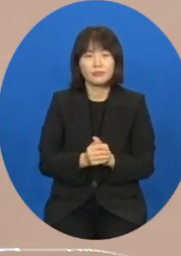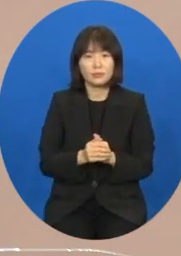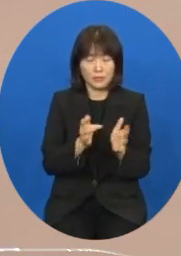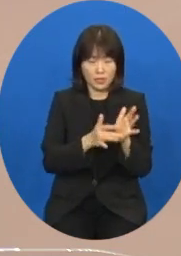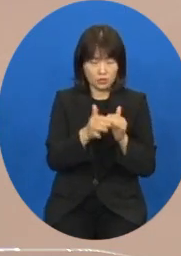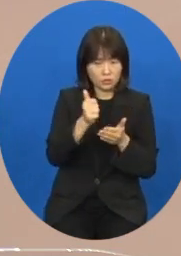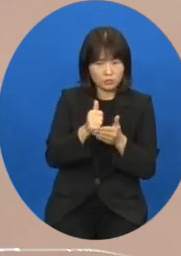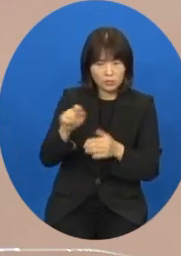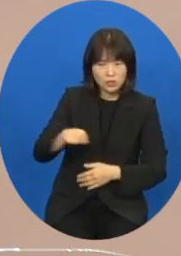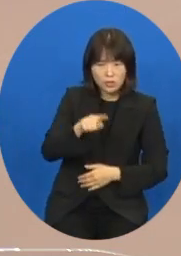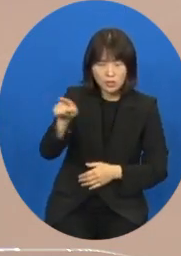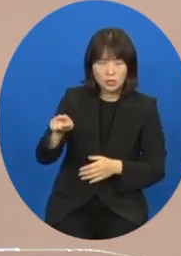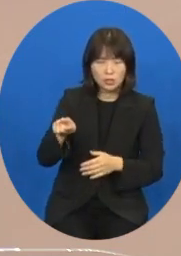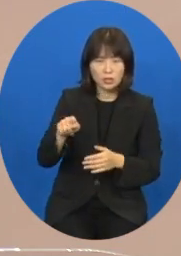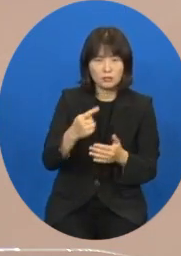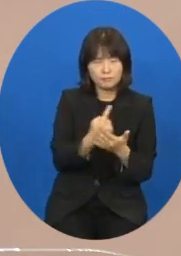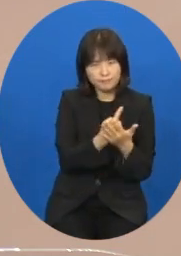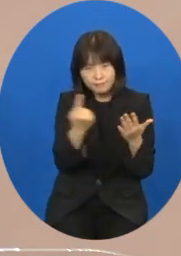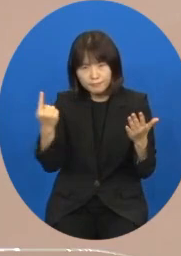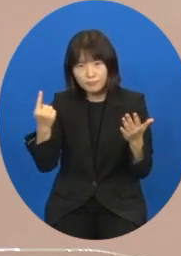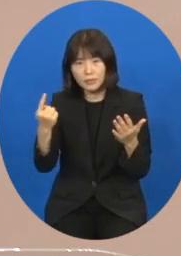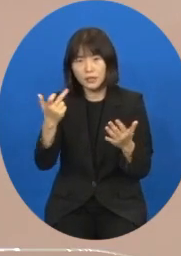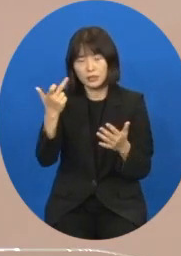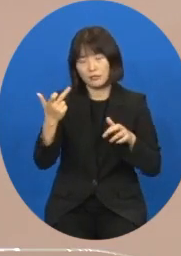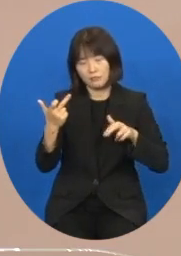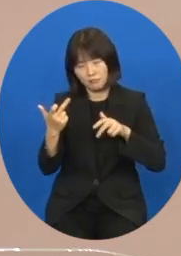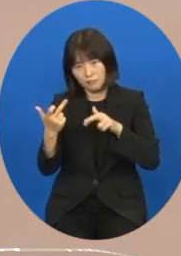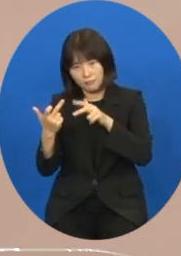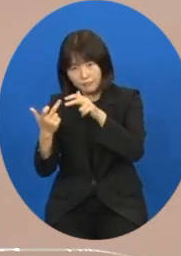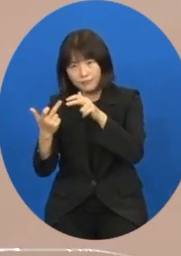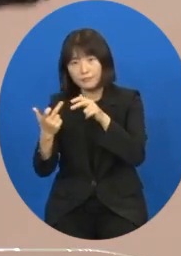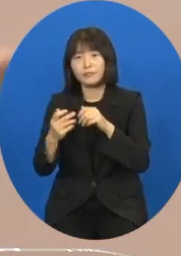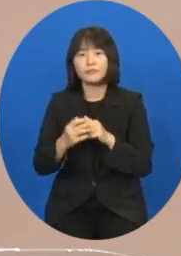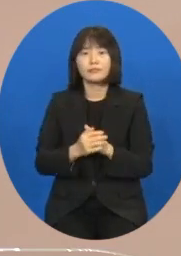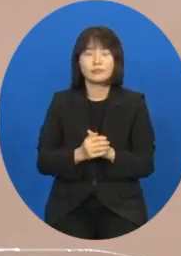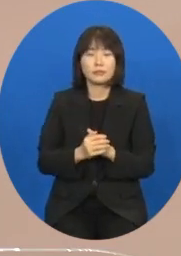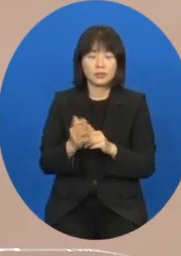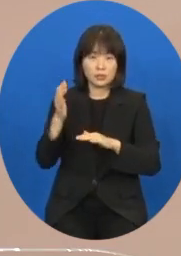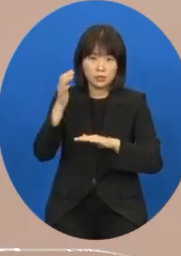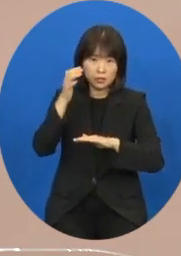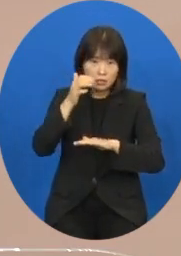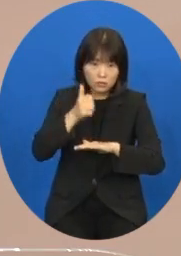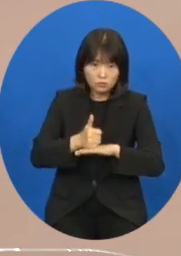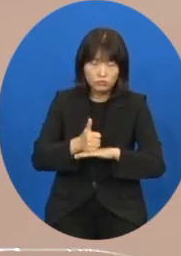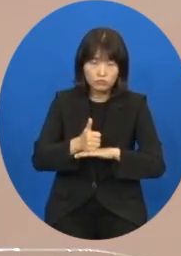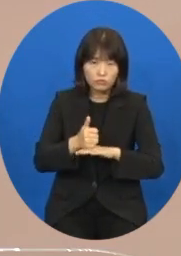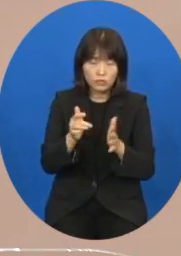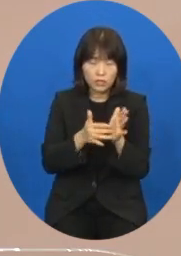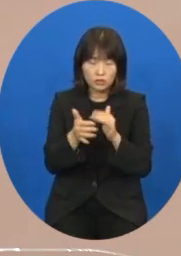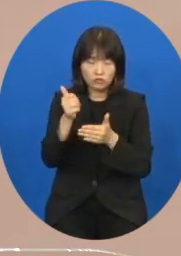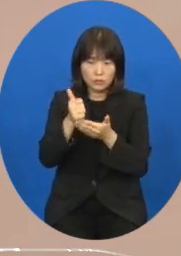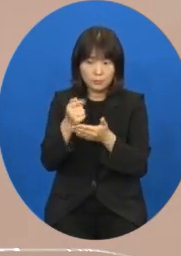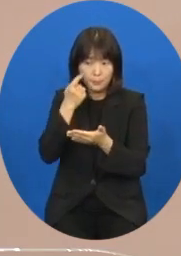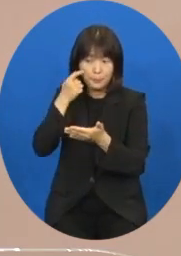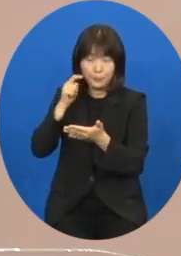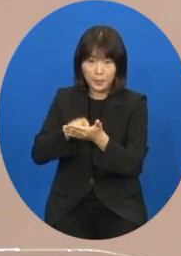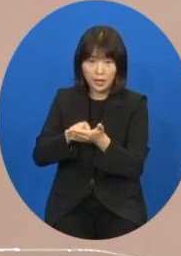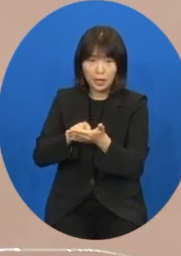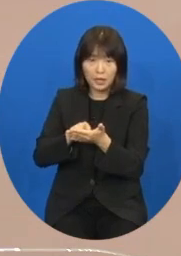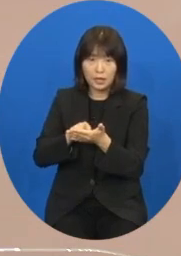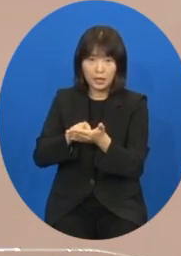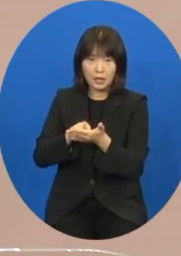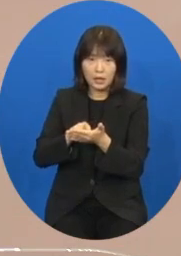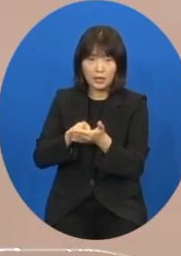예수님께서 그들을 피해서 일단 산으로 가십니다. 혼자서. 나중에는 이제 예수님을 결국 찾아내고 이제